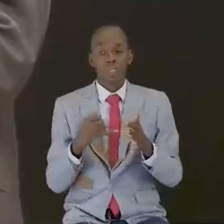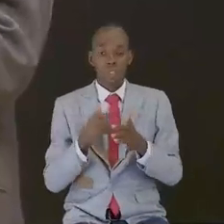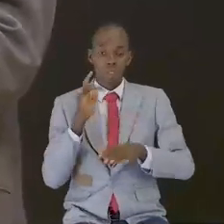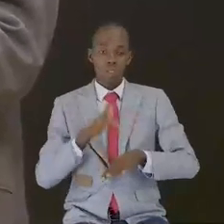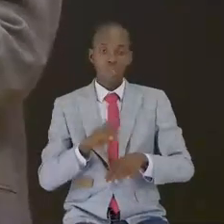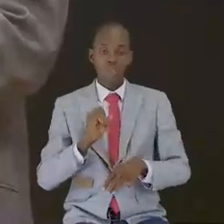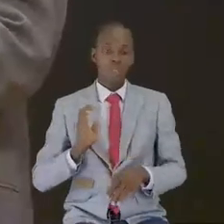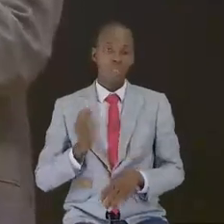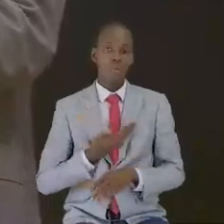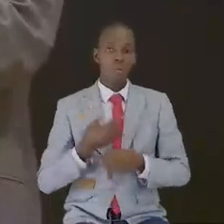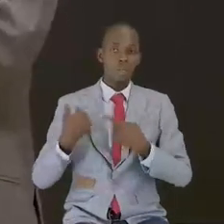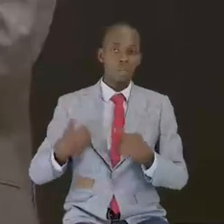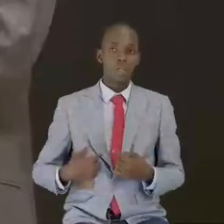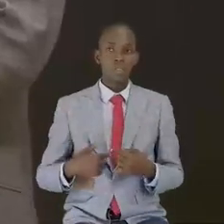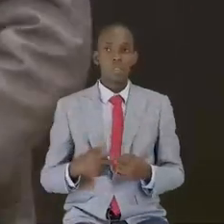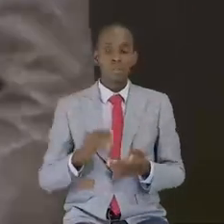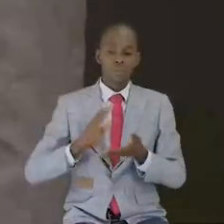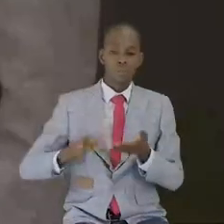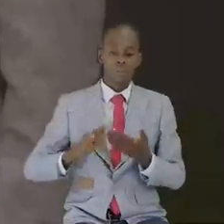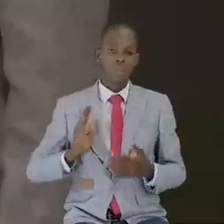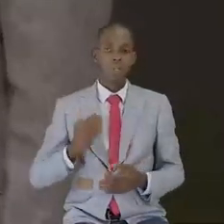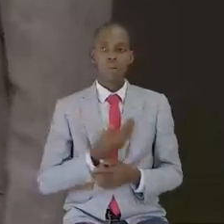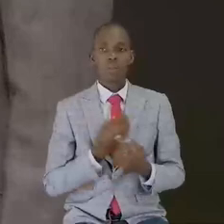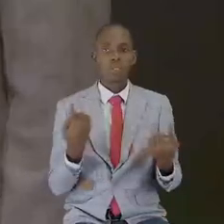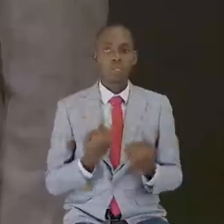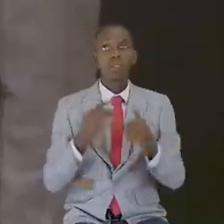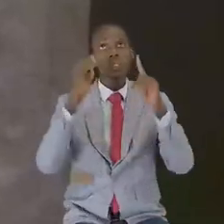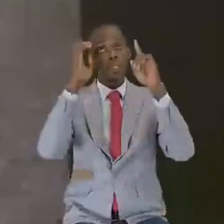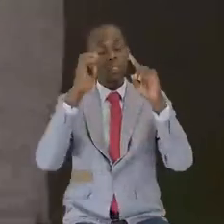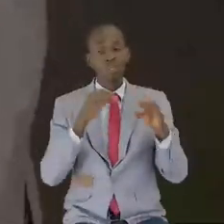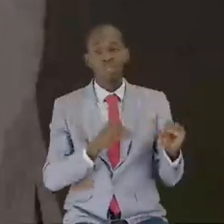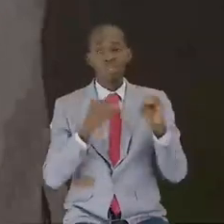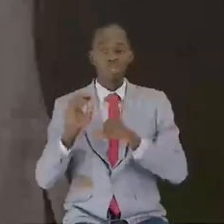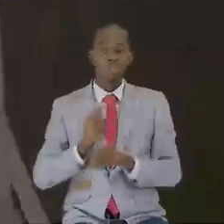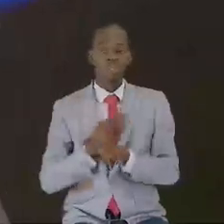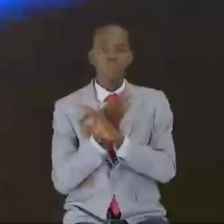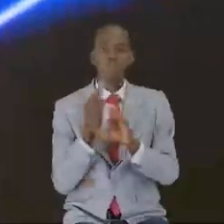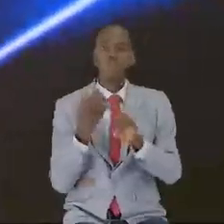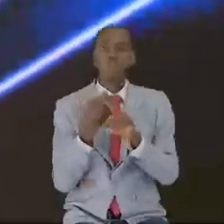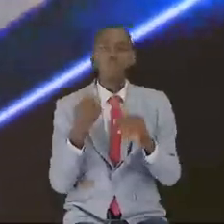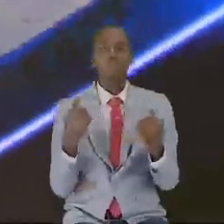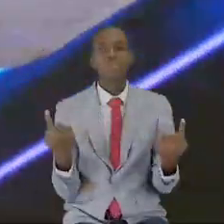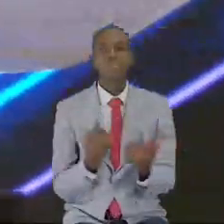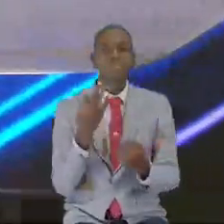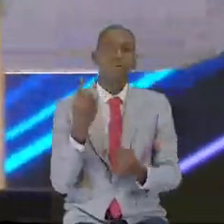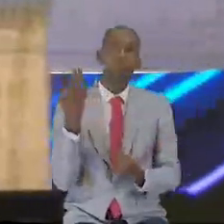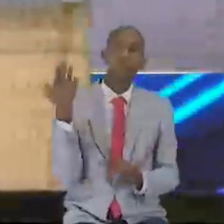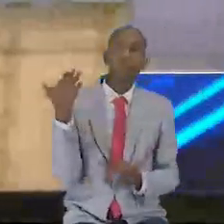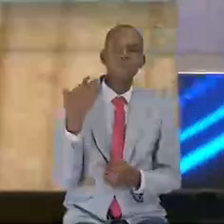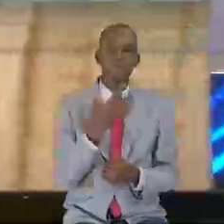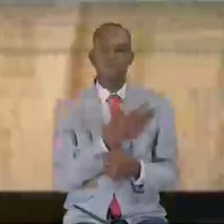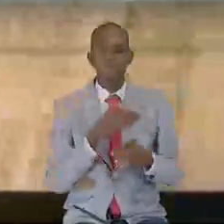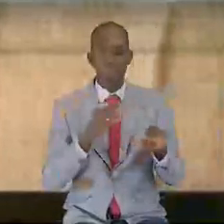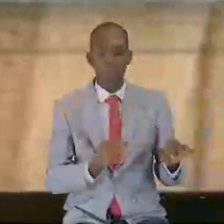Il touche notre cœur, il pardonne nos péchés, il nous affranchit des péchés du passé et il